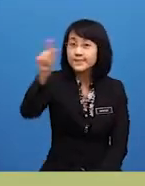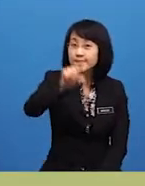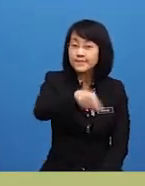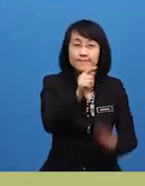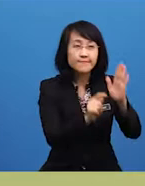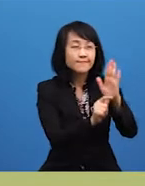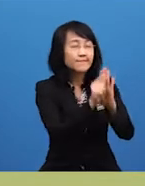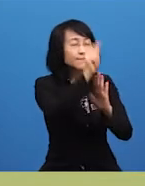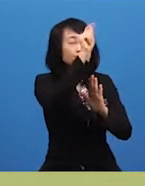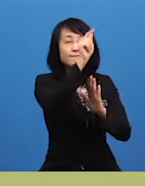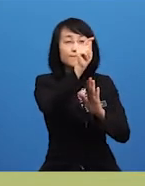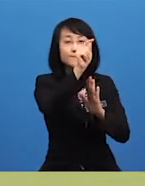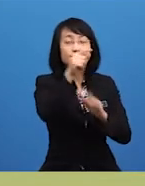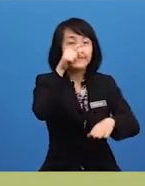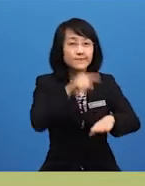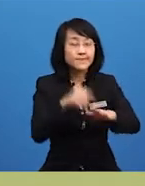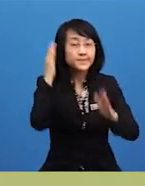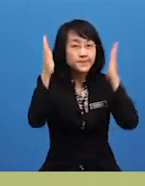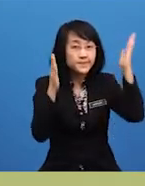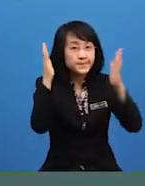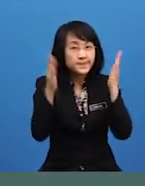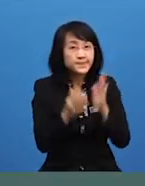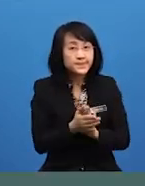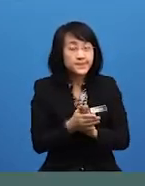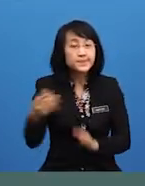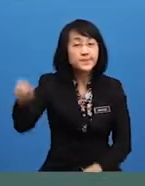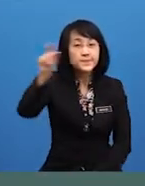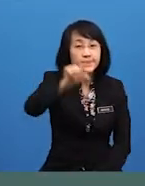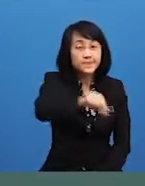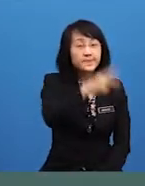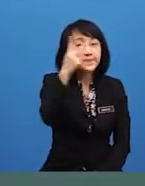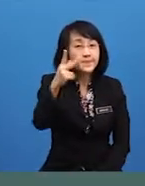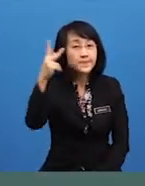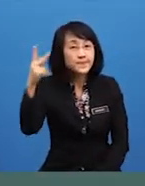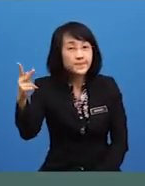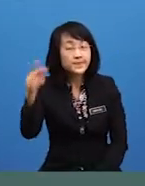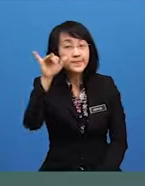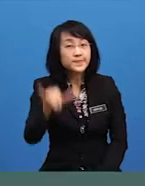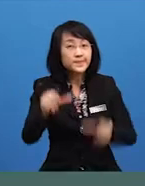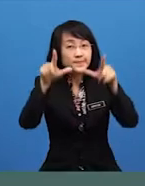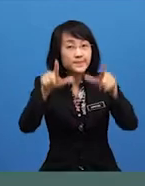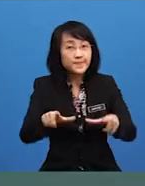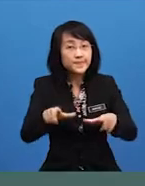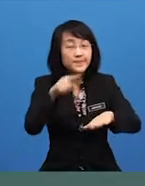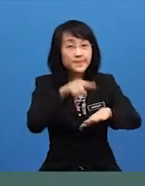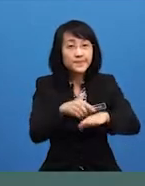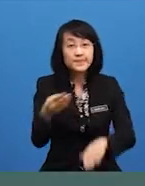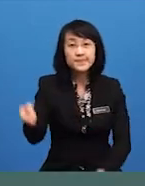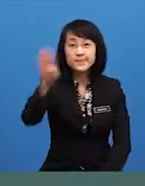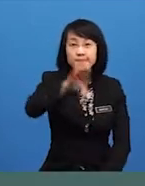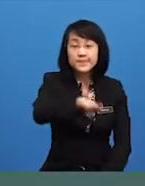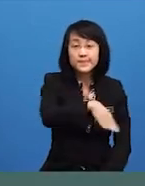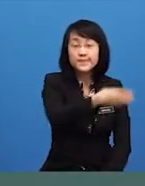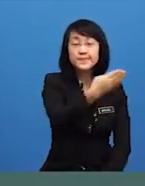yang tertinggi di Malaysia ialah Gunung Kinabalu yang terletak di Banjaran